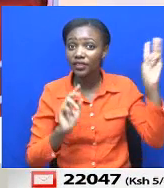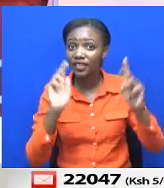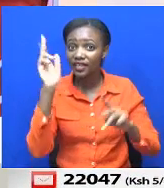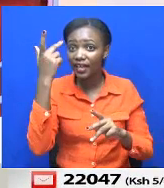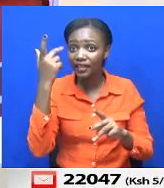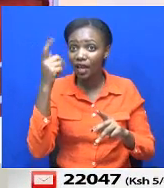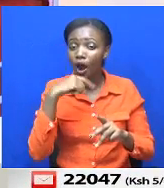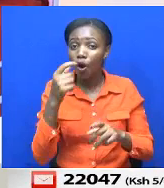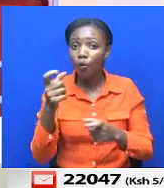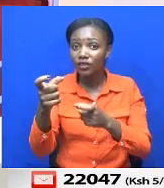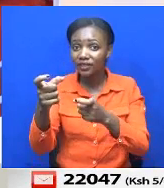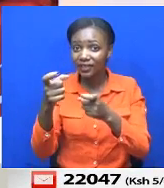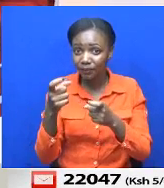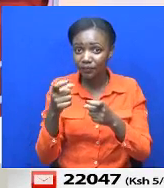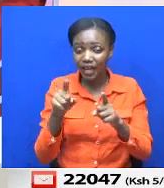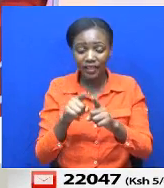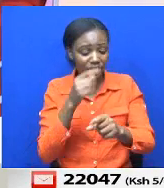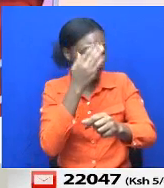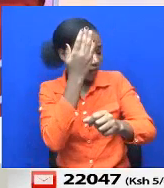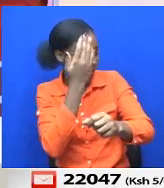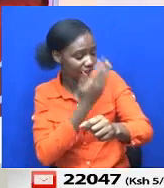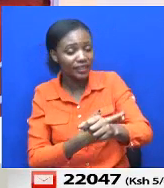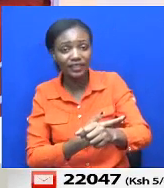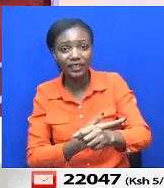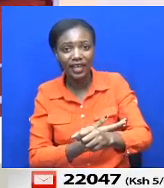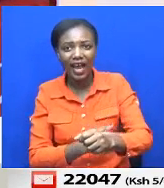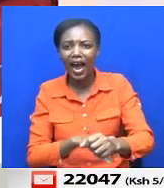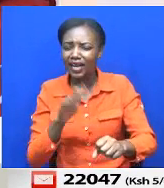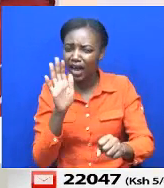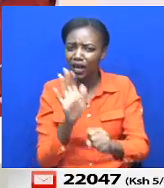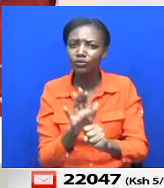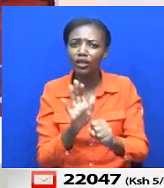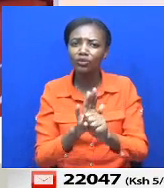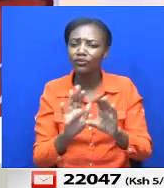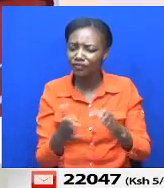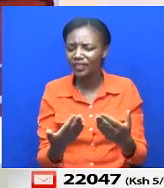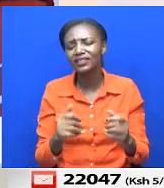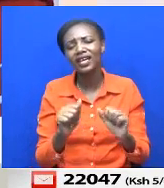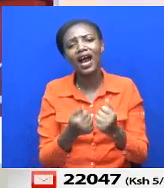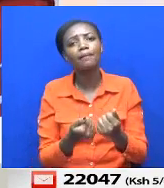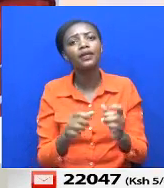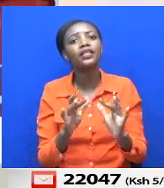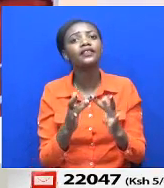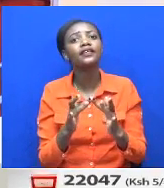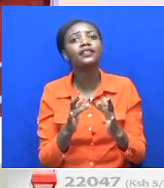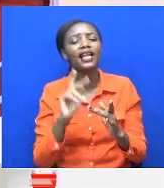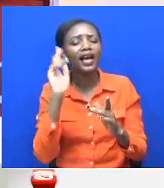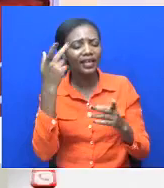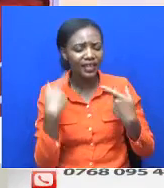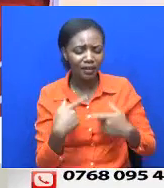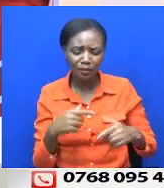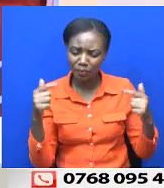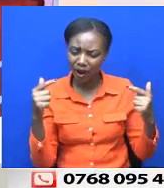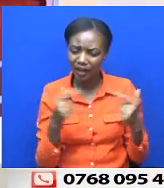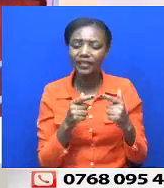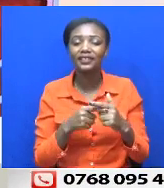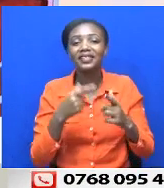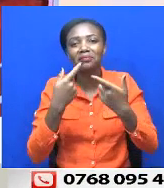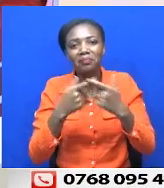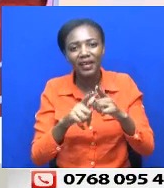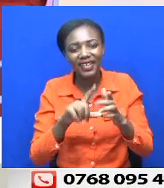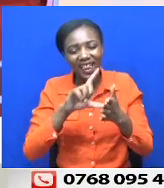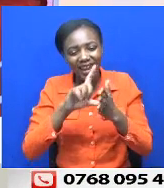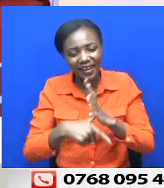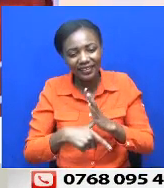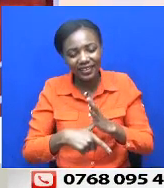hata mkono wake ukakatwa. Makali yanatokea mitandaoni, Wakenya wakikemea vikali, lakini baadaye makali yale yanapoa na